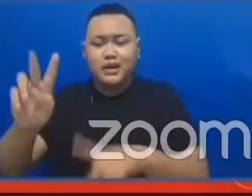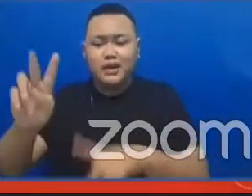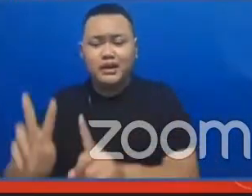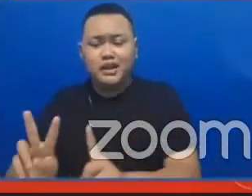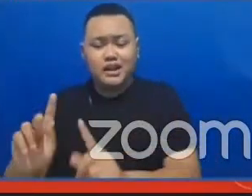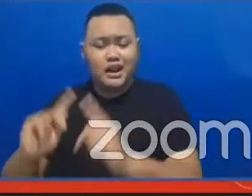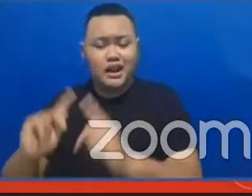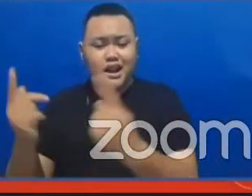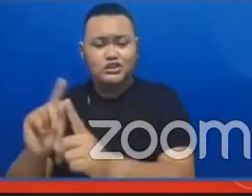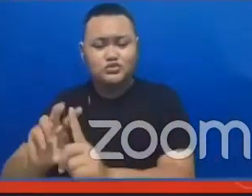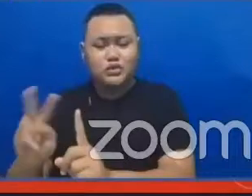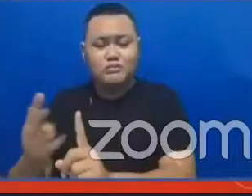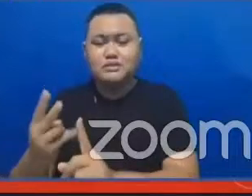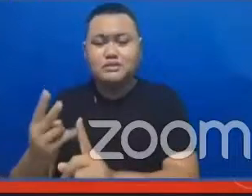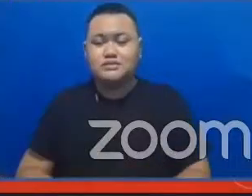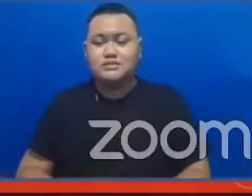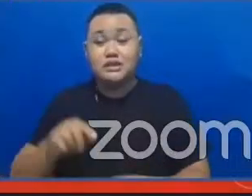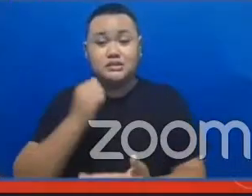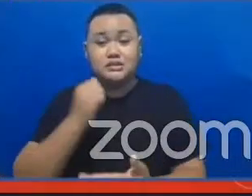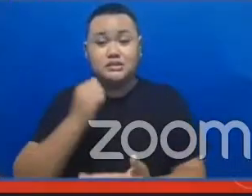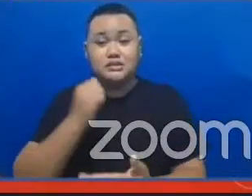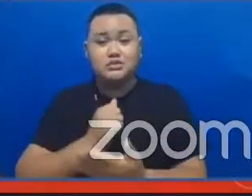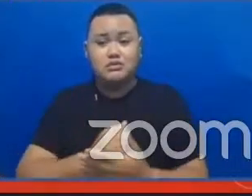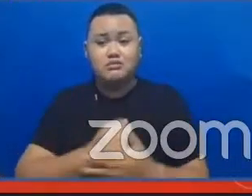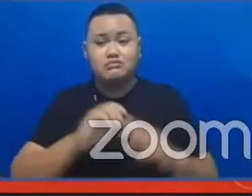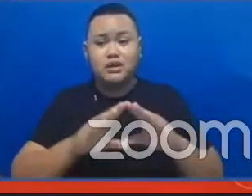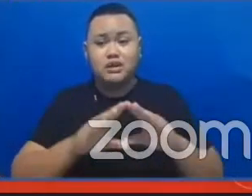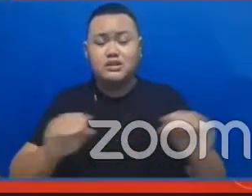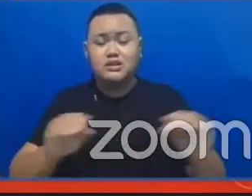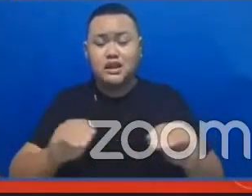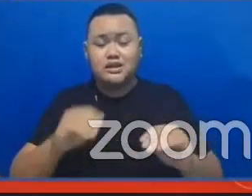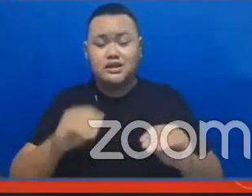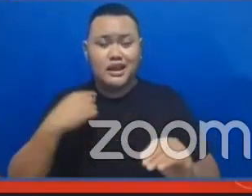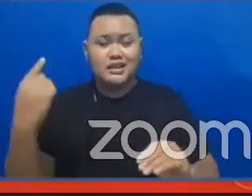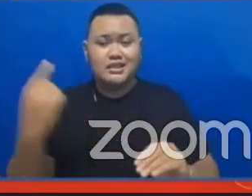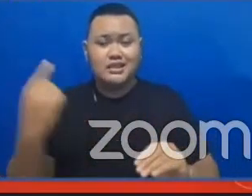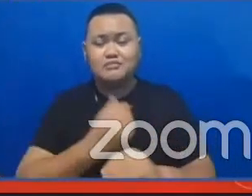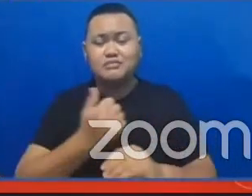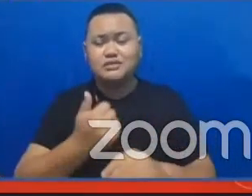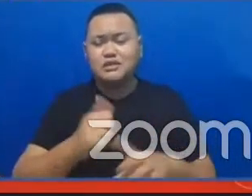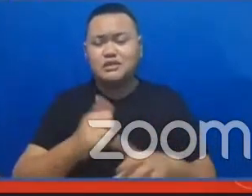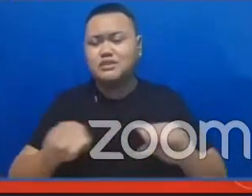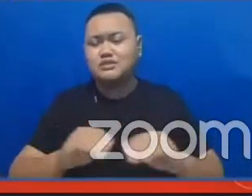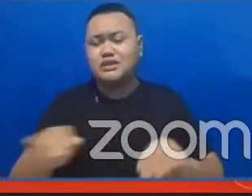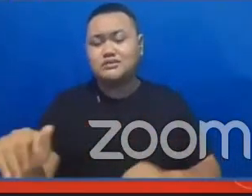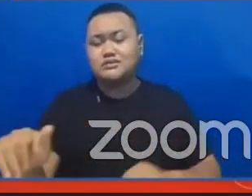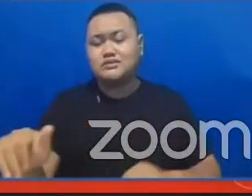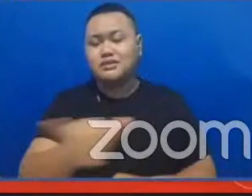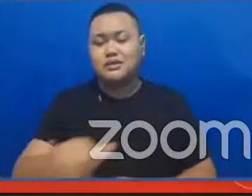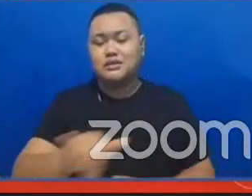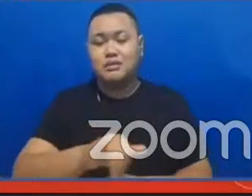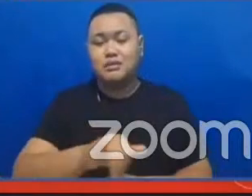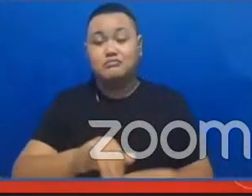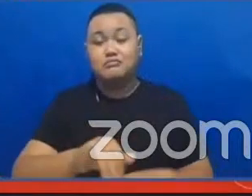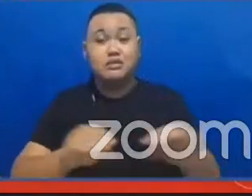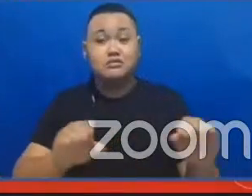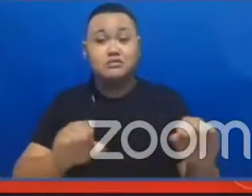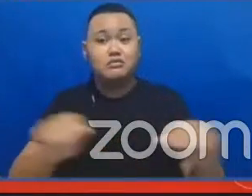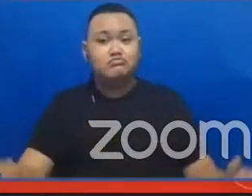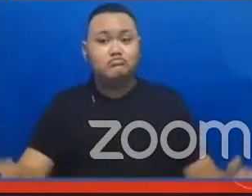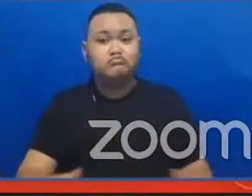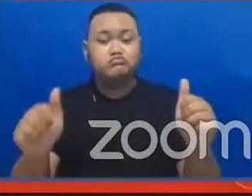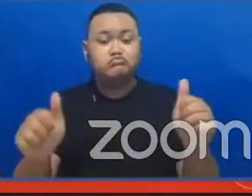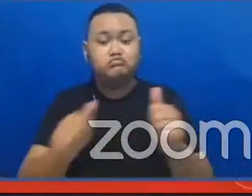subjek, maka ini benar-benar kerjaan yang bisa kita kerjakan bareng-bareng. Sebuah kerjaan yang sangat luar biasa bagus